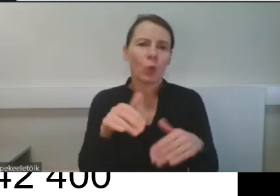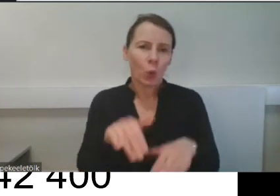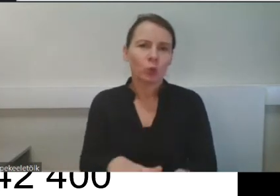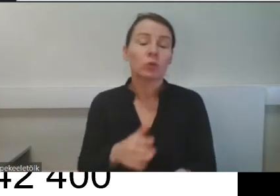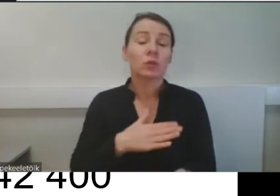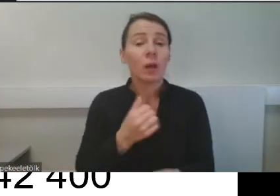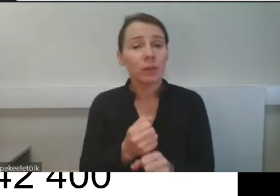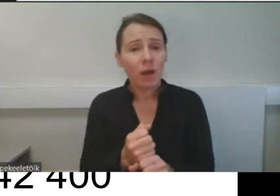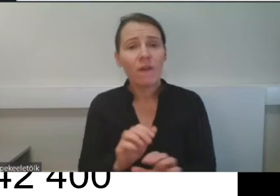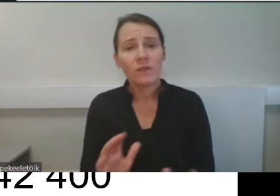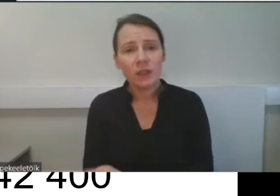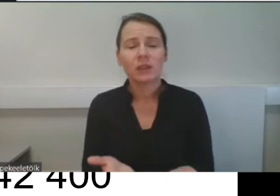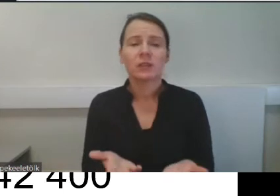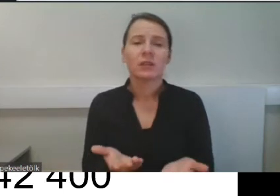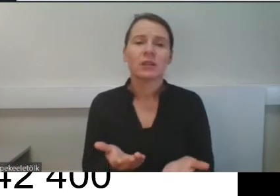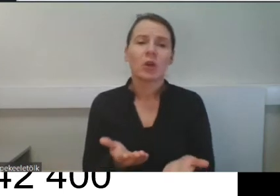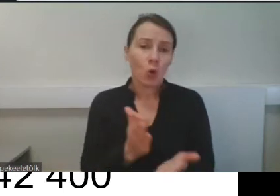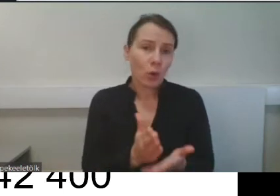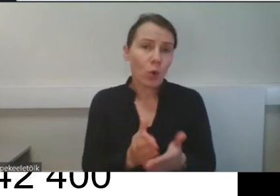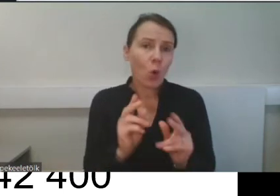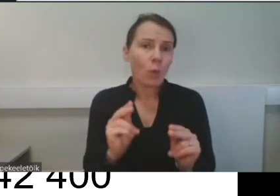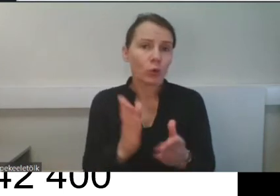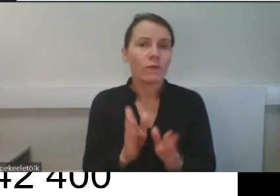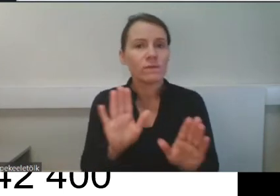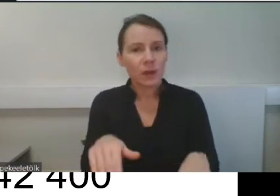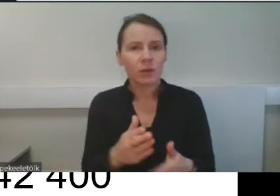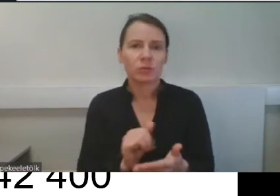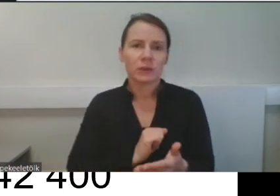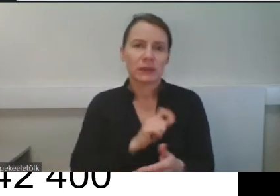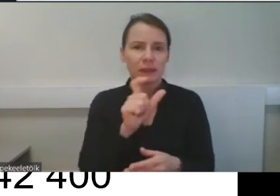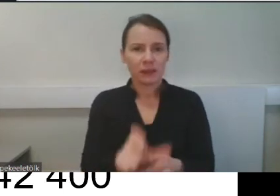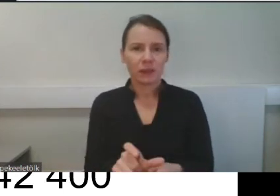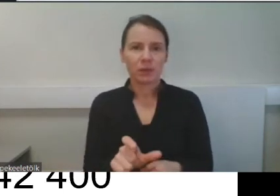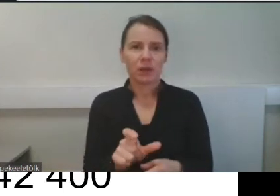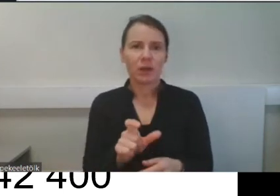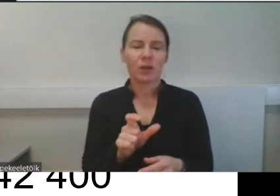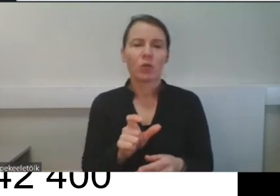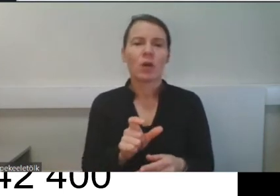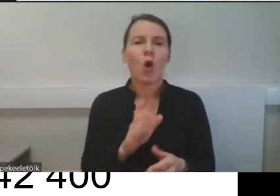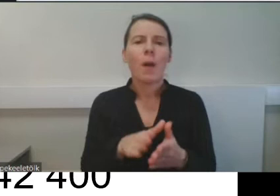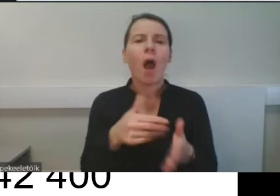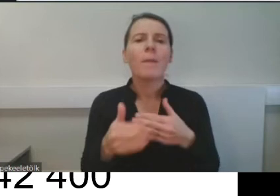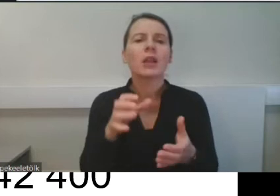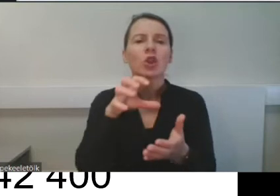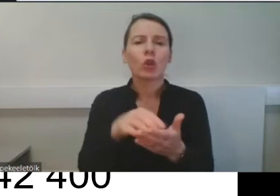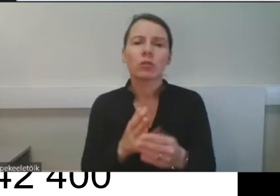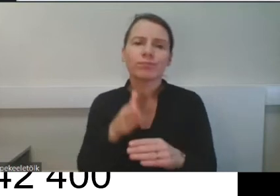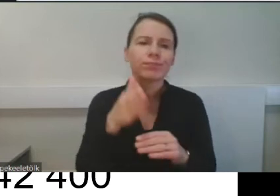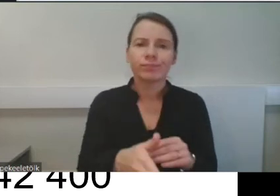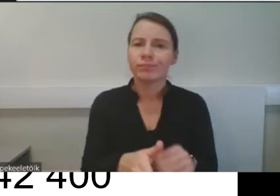andmetel, siis kõigist nendest inimestest on 20%